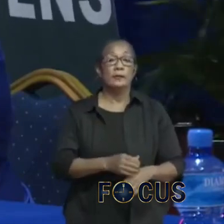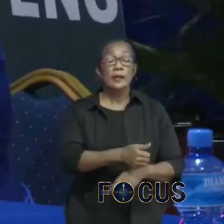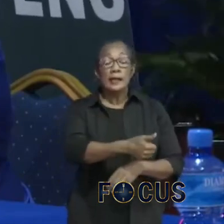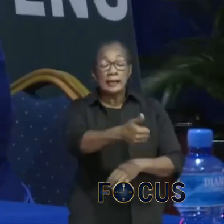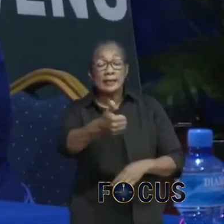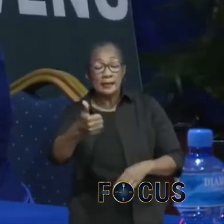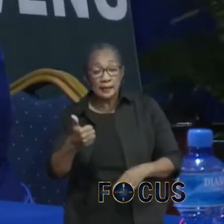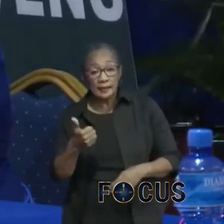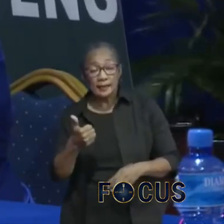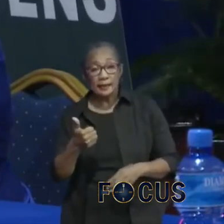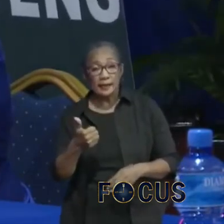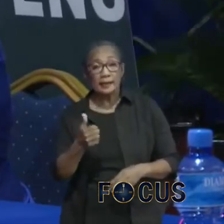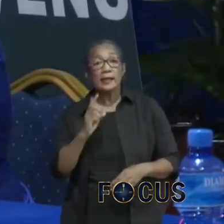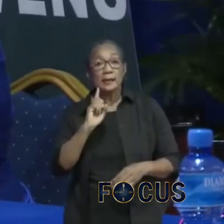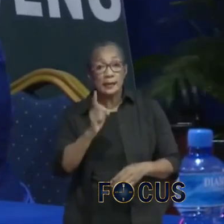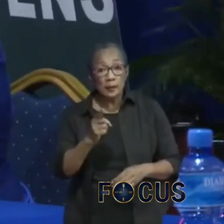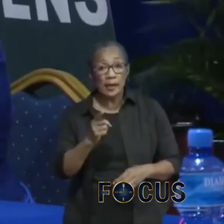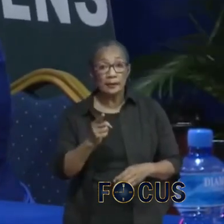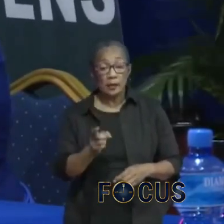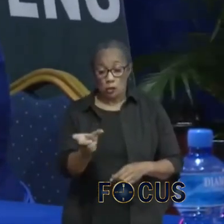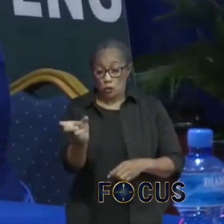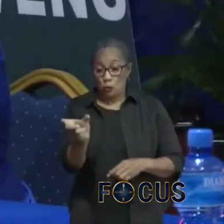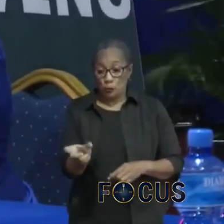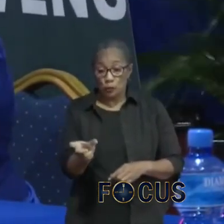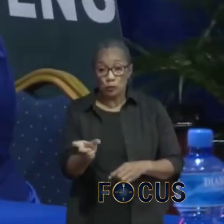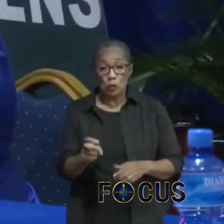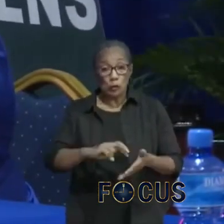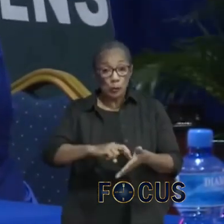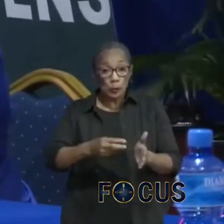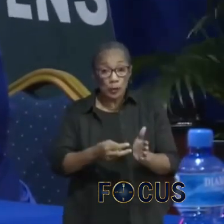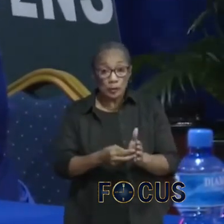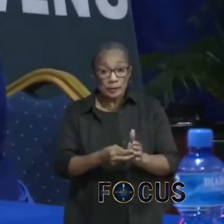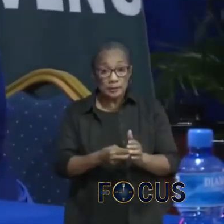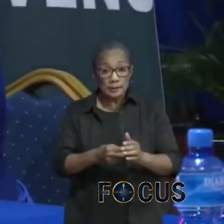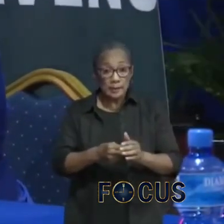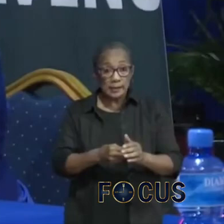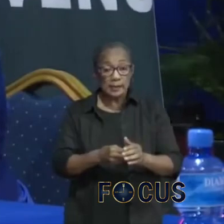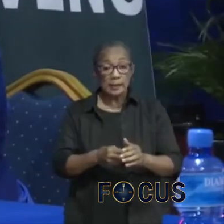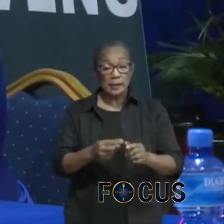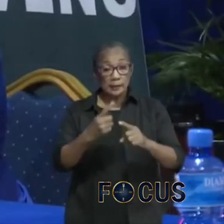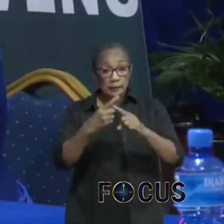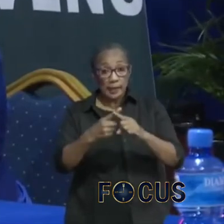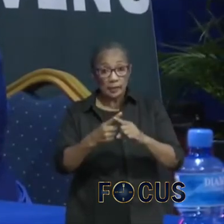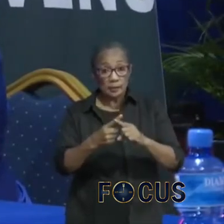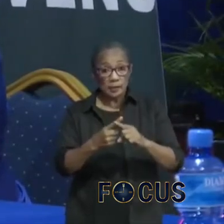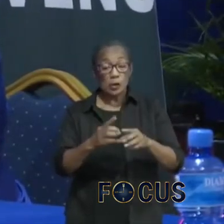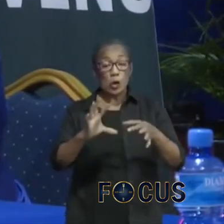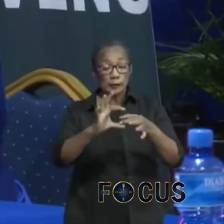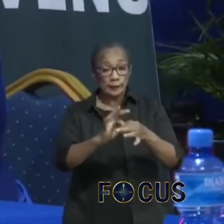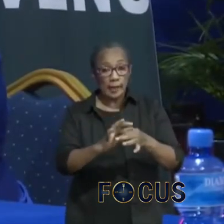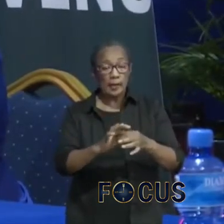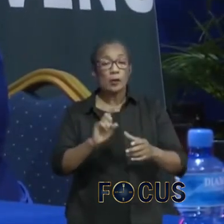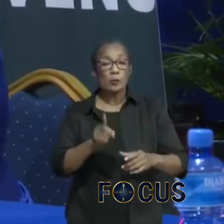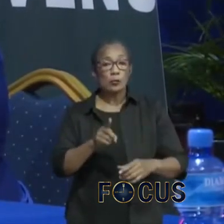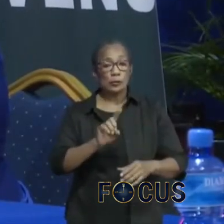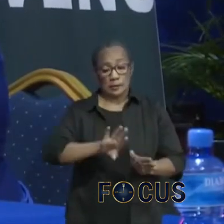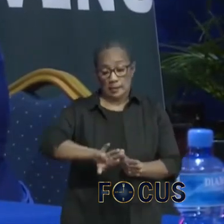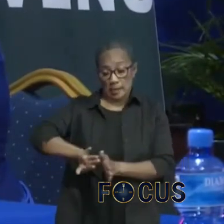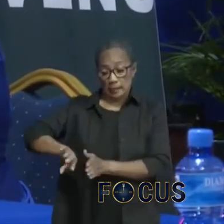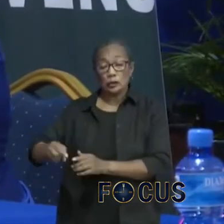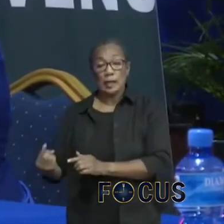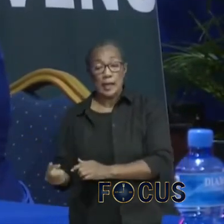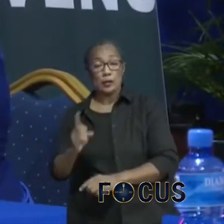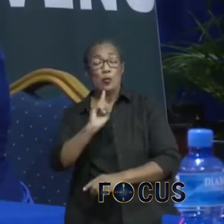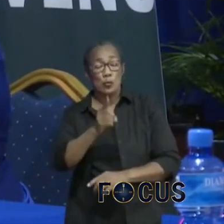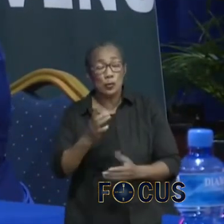met de personen in contact zijn gekomen, u weet, u moet gelijk gaan in afzondering, in